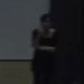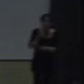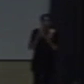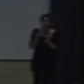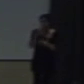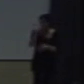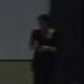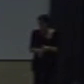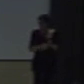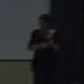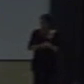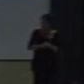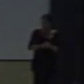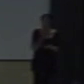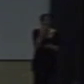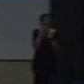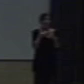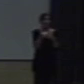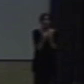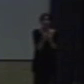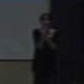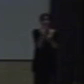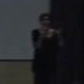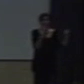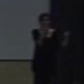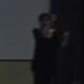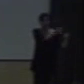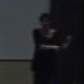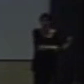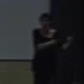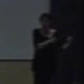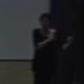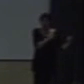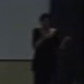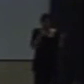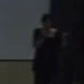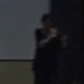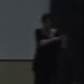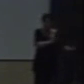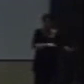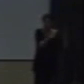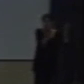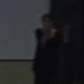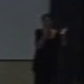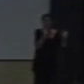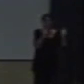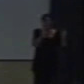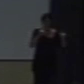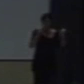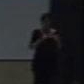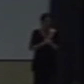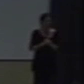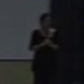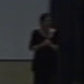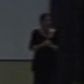Les situacions en les que el paper d'un periodista pot salvar la vida d'una persona són realment excepcionals. El que sí que em sembla molt més difícil